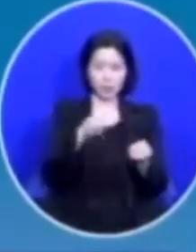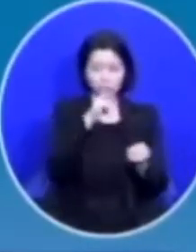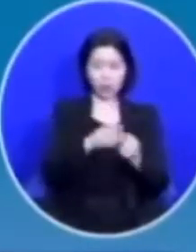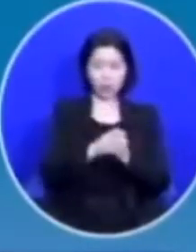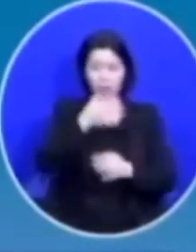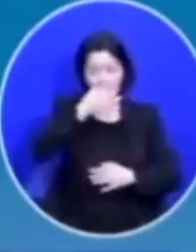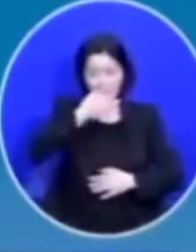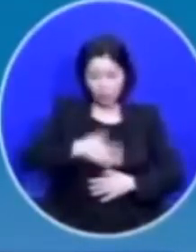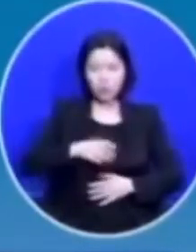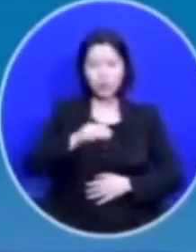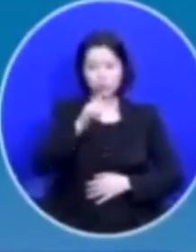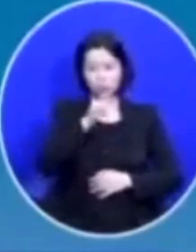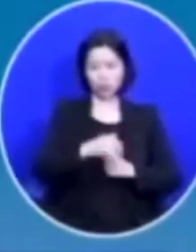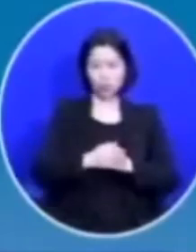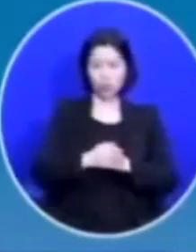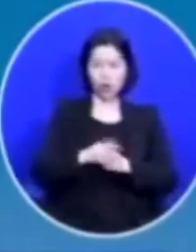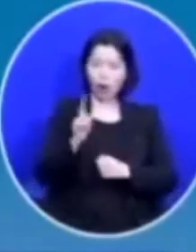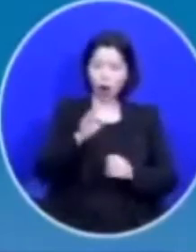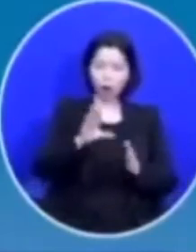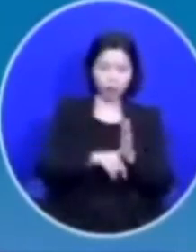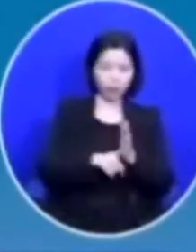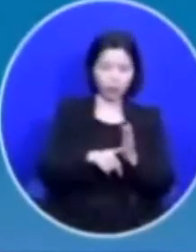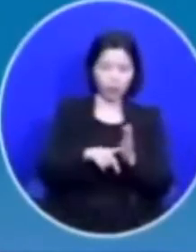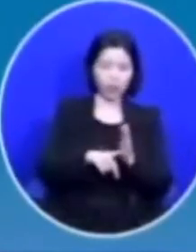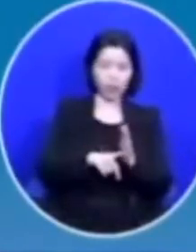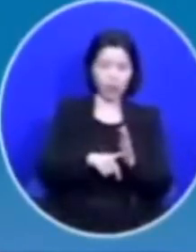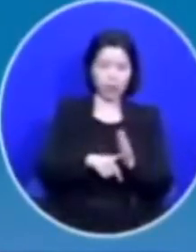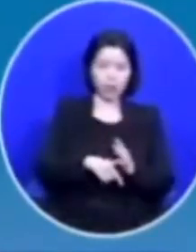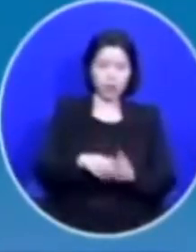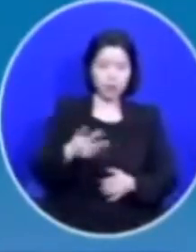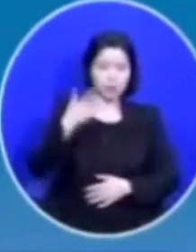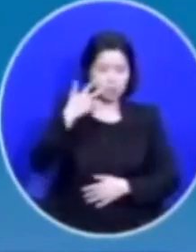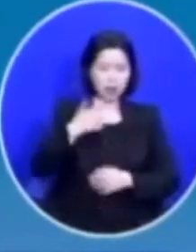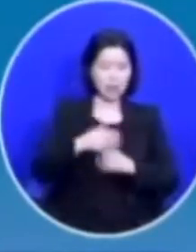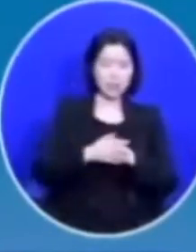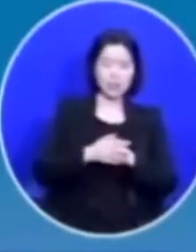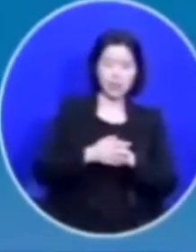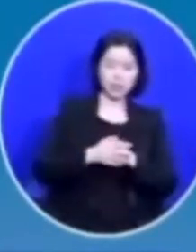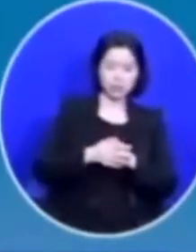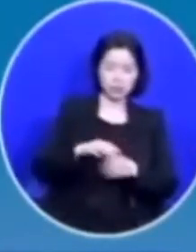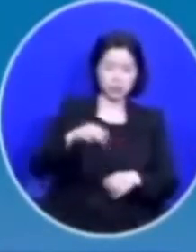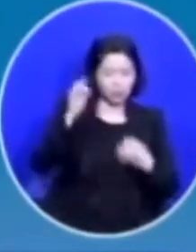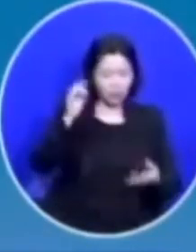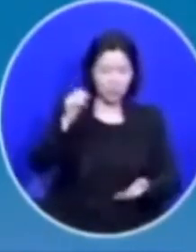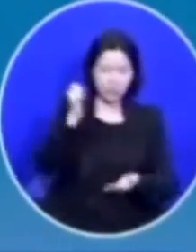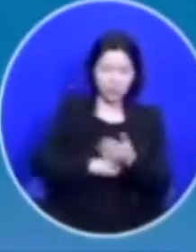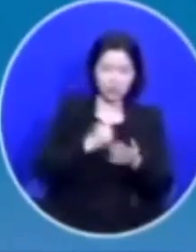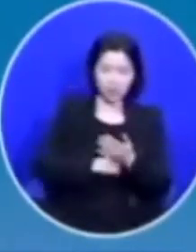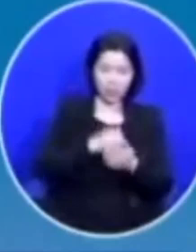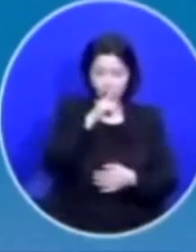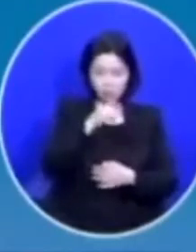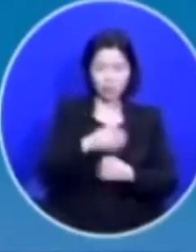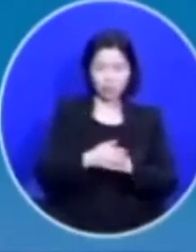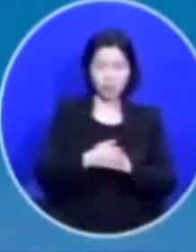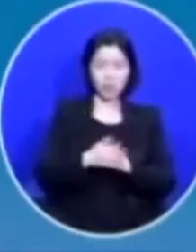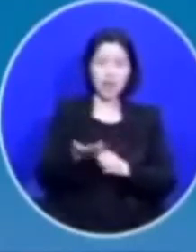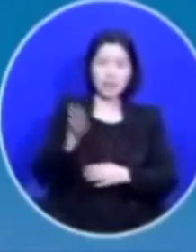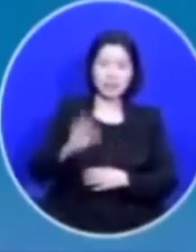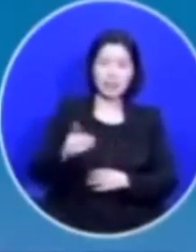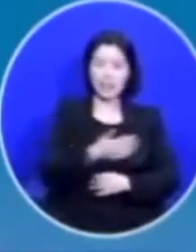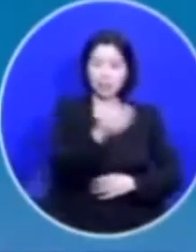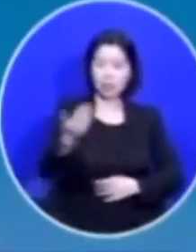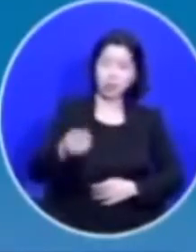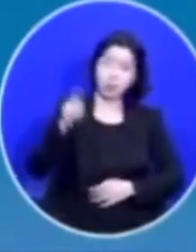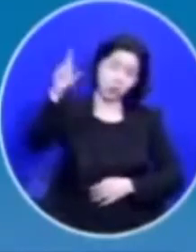힘들기도 하고 어떤 때는 정말 팔자 타령 할 만도 하지요 그러나 여러분이 천국에